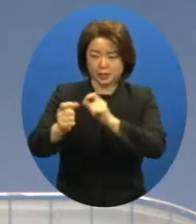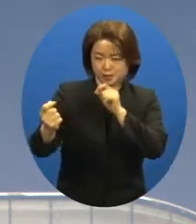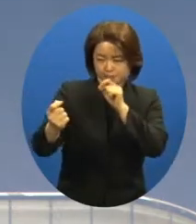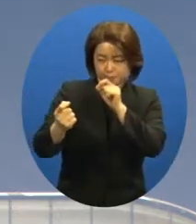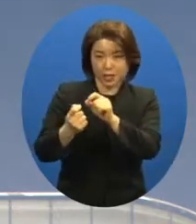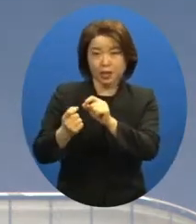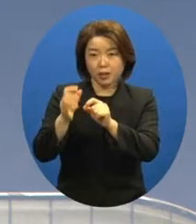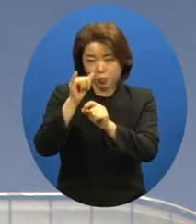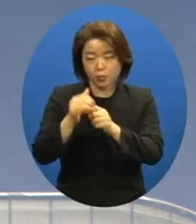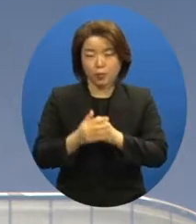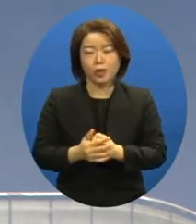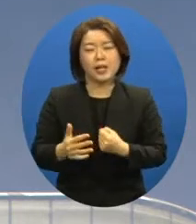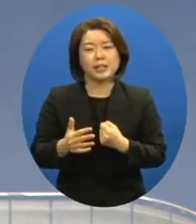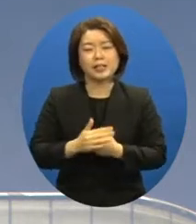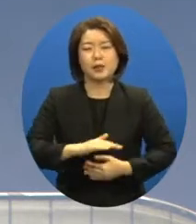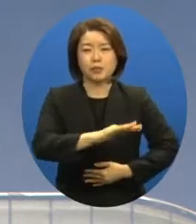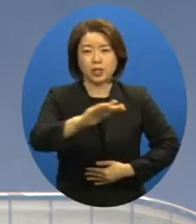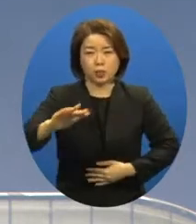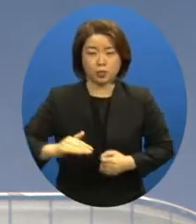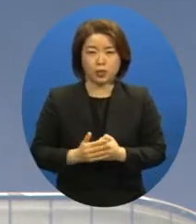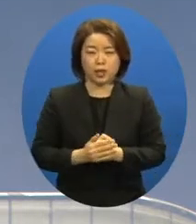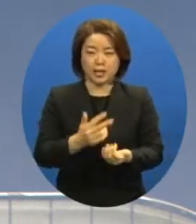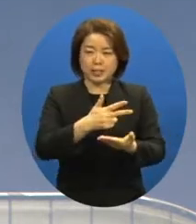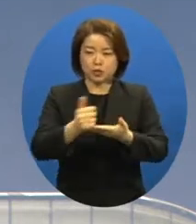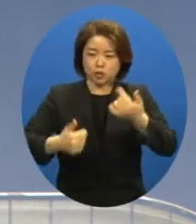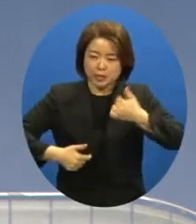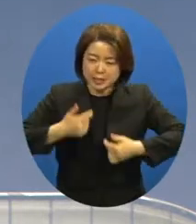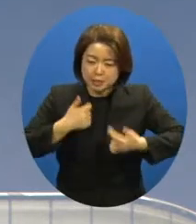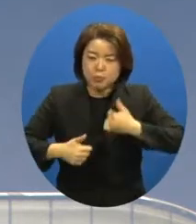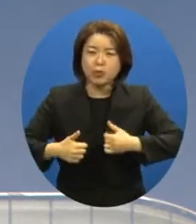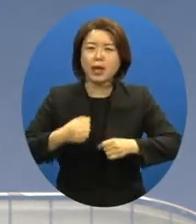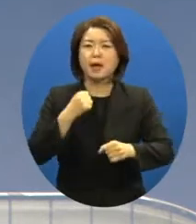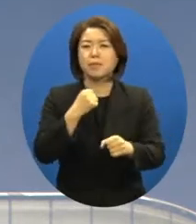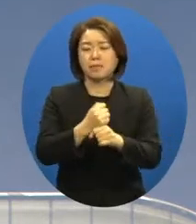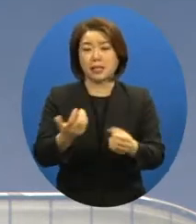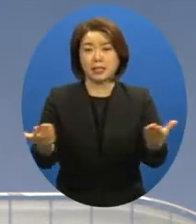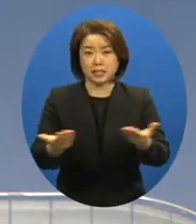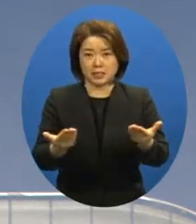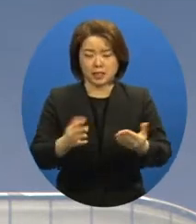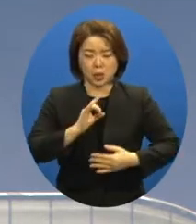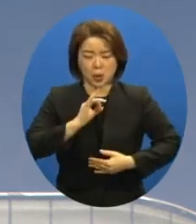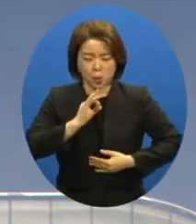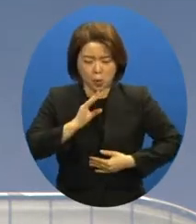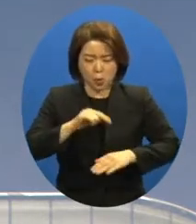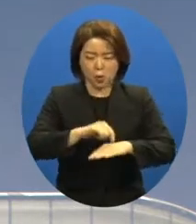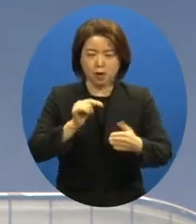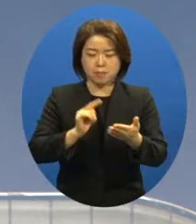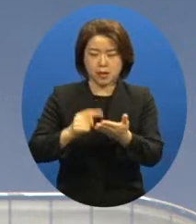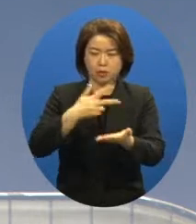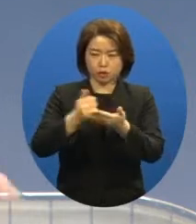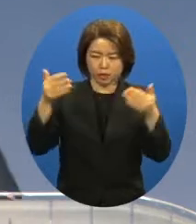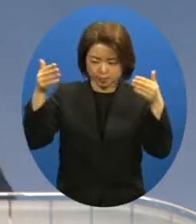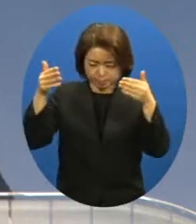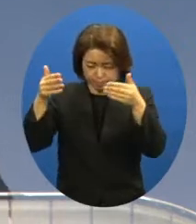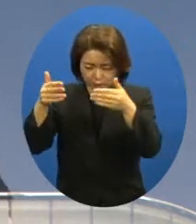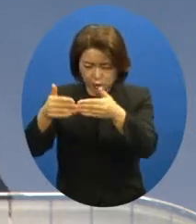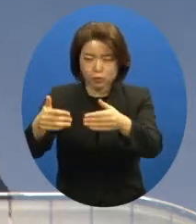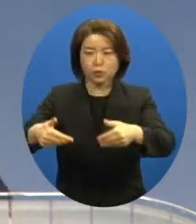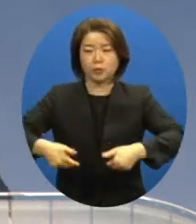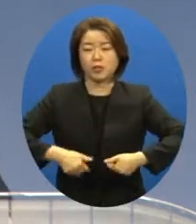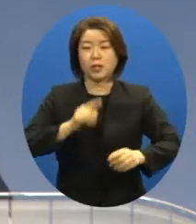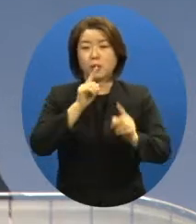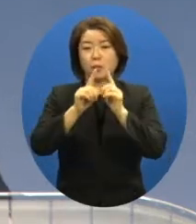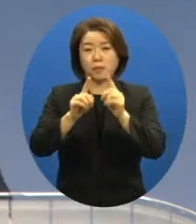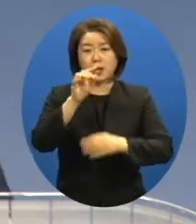그래서 우리가 주님을 기쁘시게 하는 일을 위해서 오직 마음을 주님께 기울여야 할 때라고 말씀하고